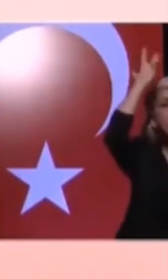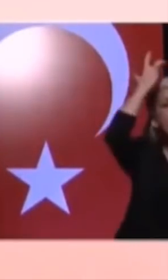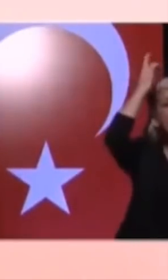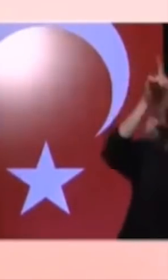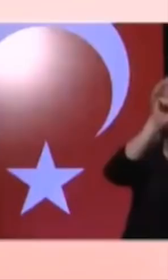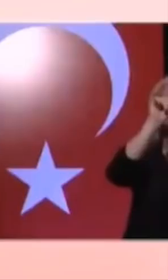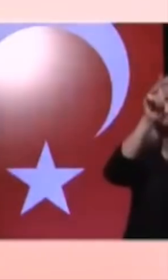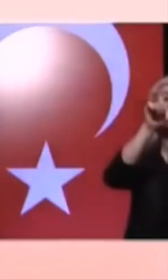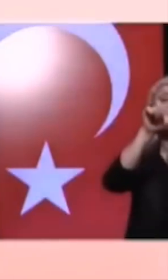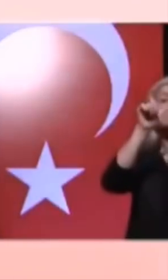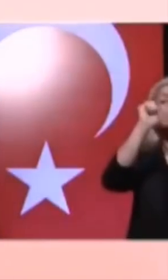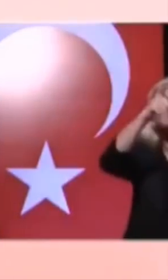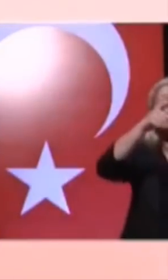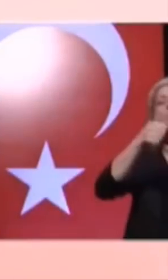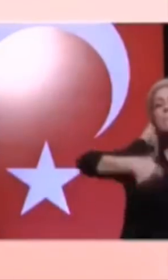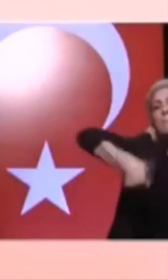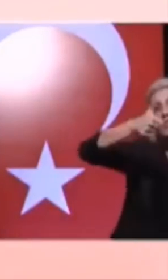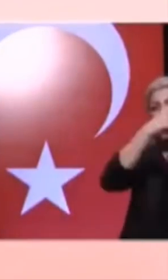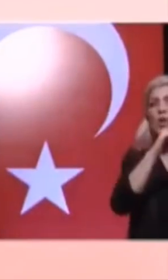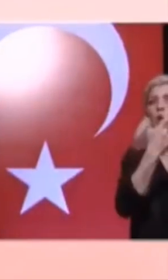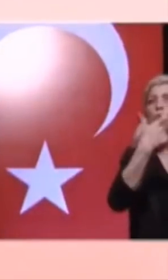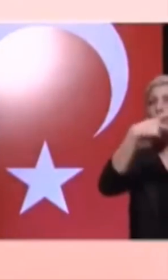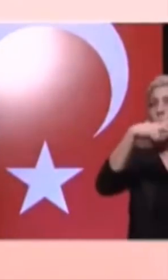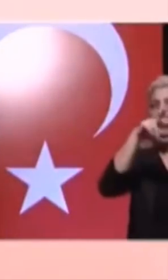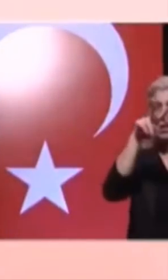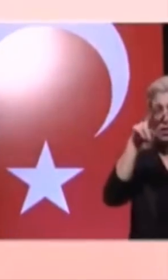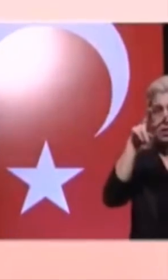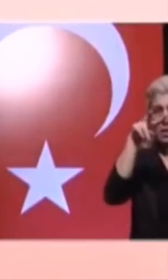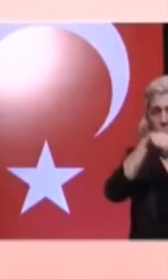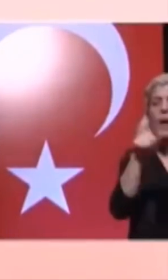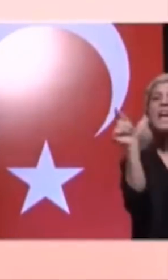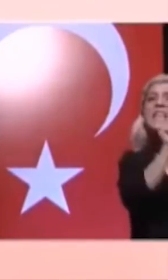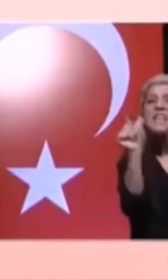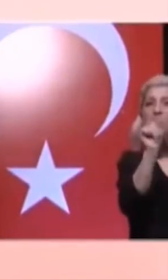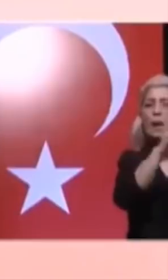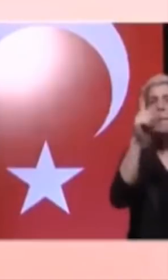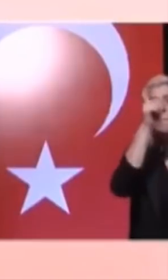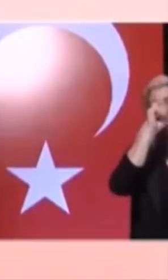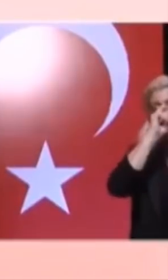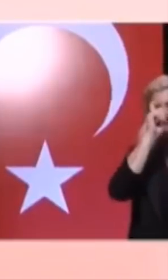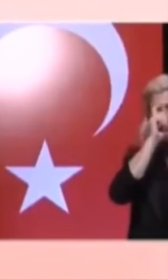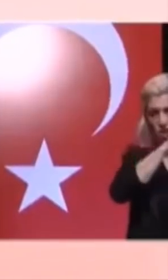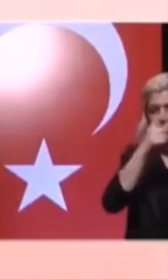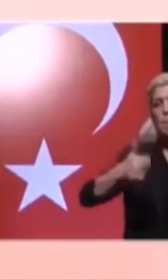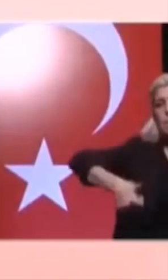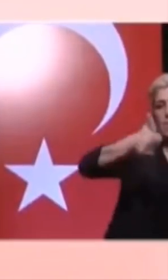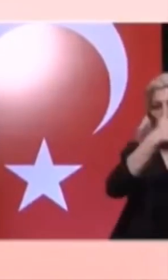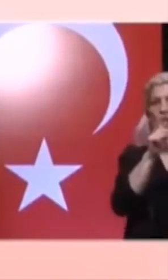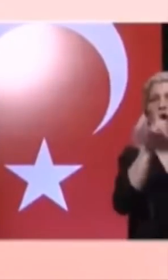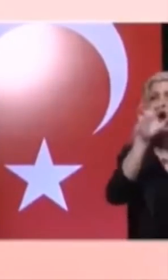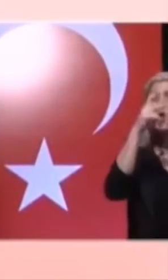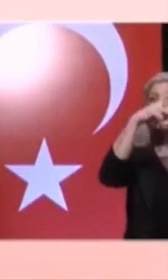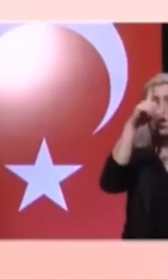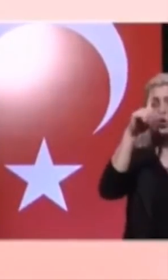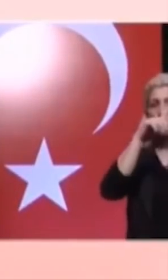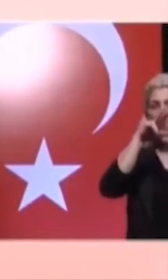Oya Akman ve Tuzla İlçe Başkanımız Sayın Eren Ali Bingöl'ü öneriyoruz. Kabul edenler,